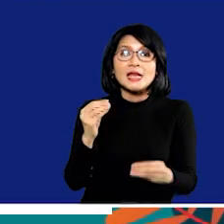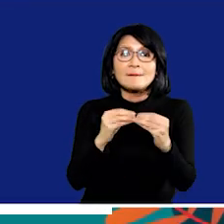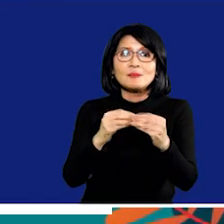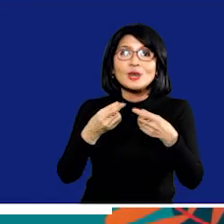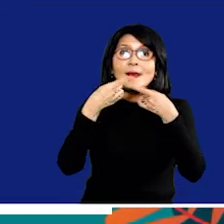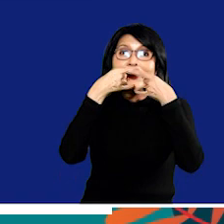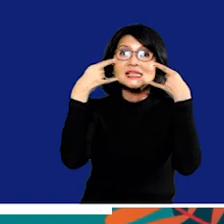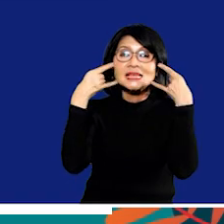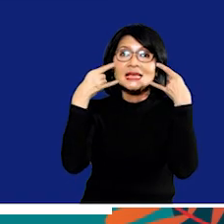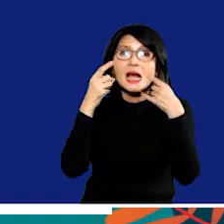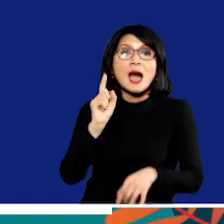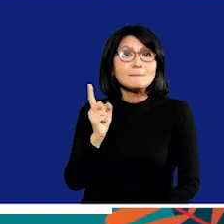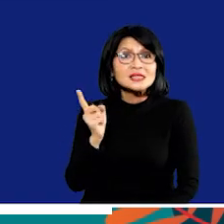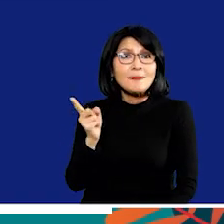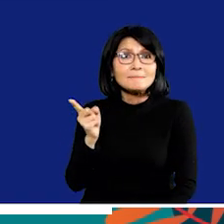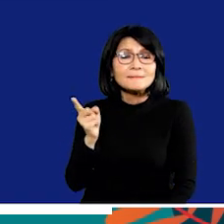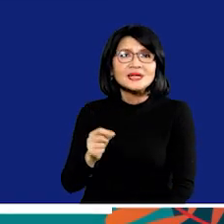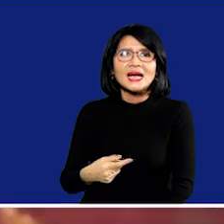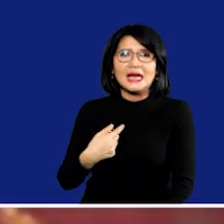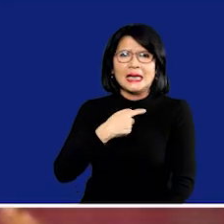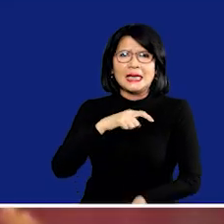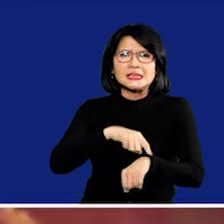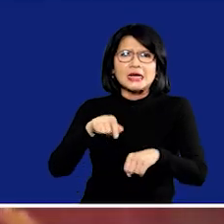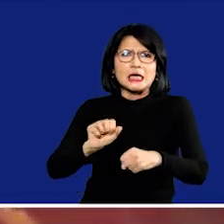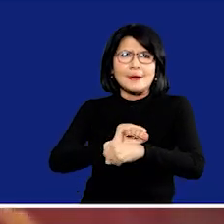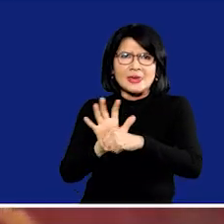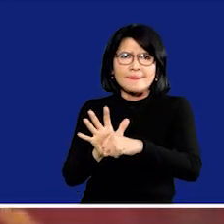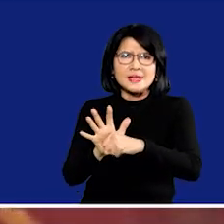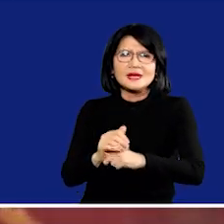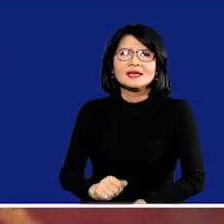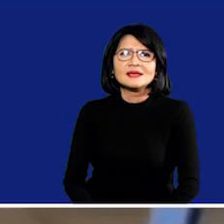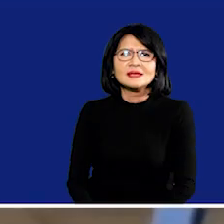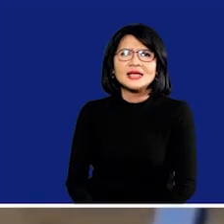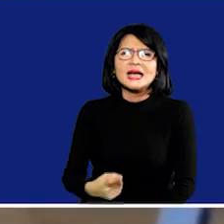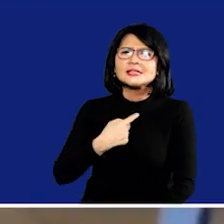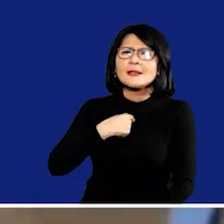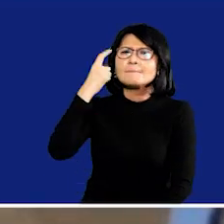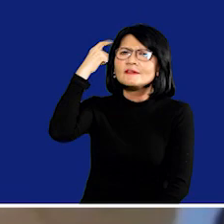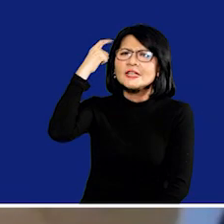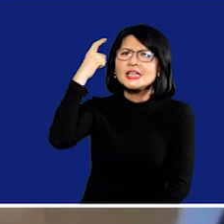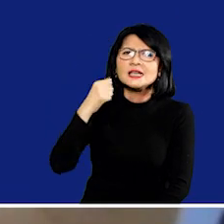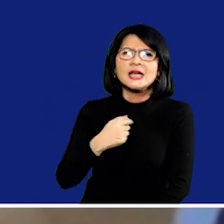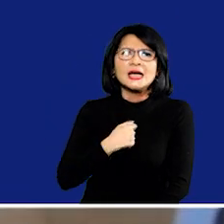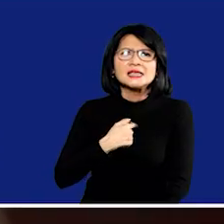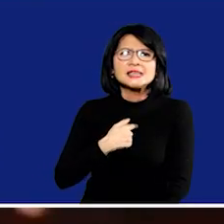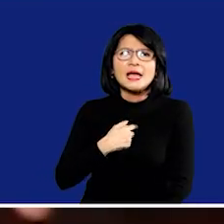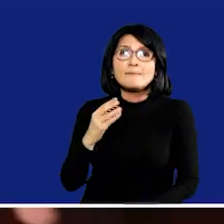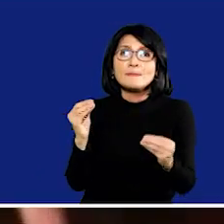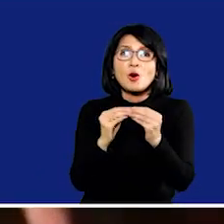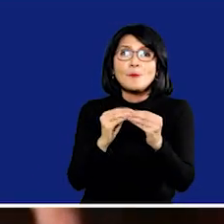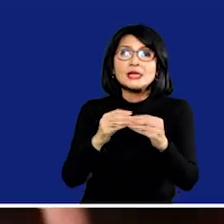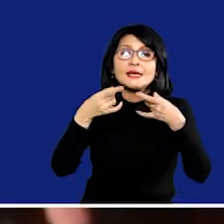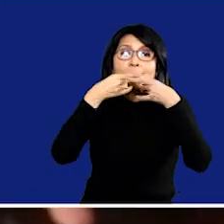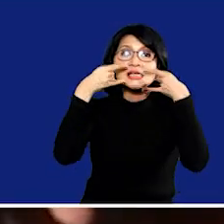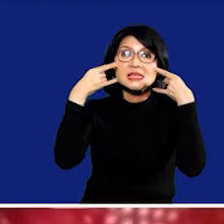Saya membuat masker karena kan sedang ada pandemi. Jadi saya berpikir, saya